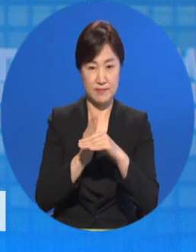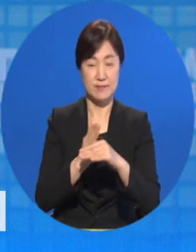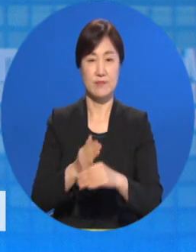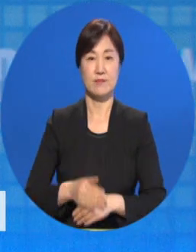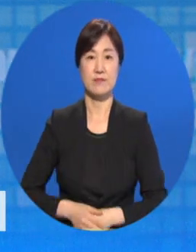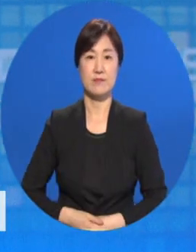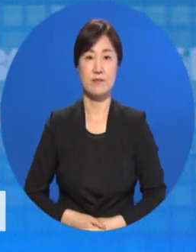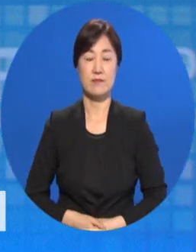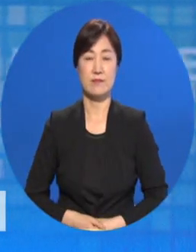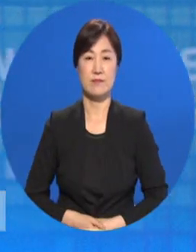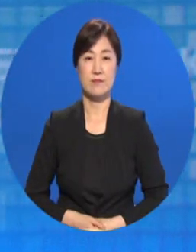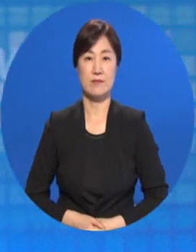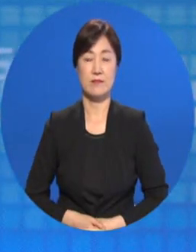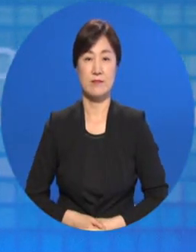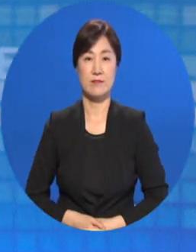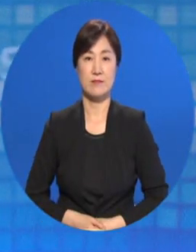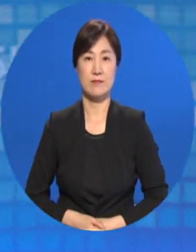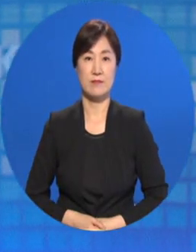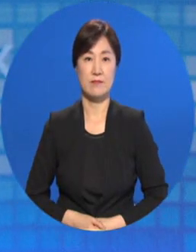전해드리겠습니다.